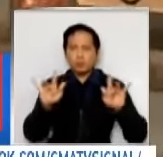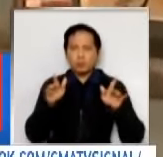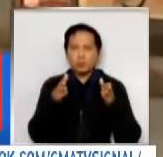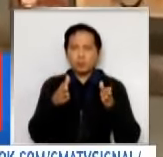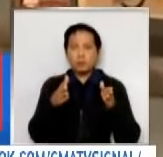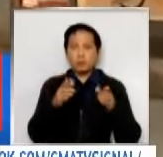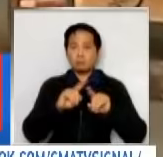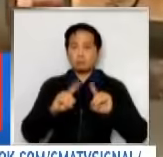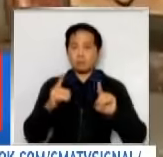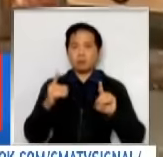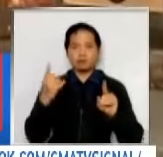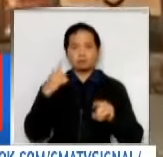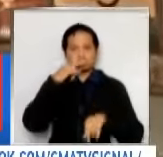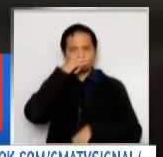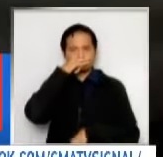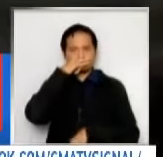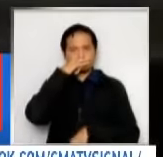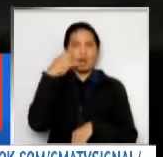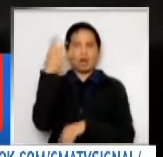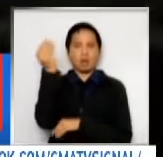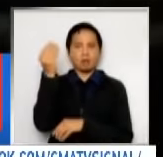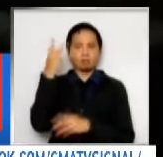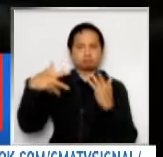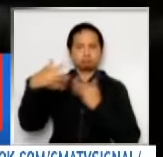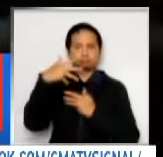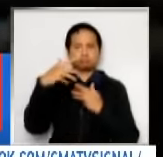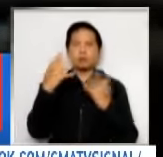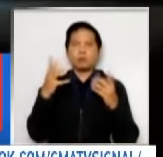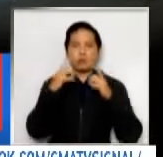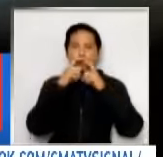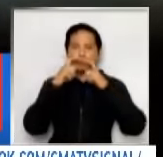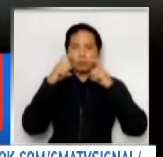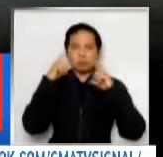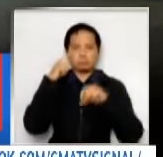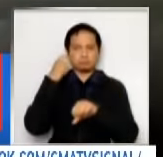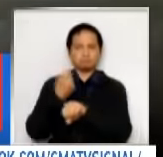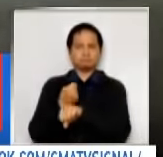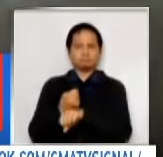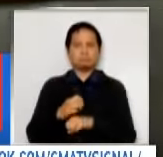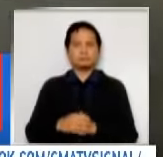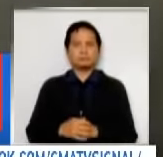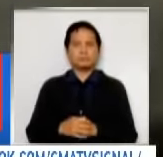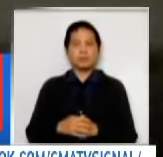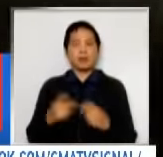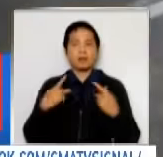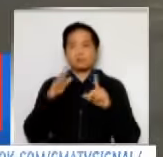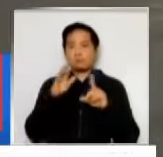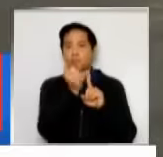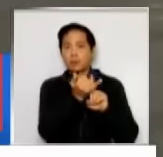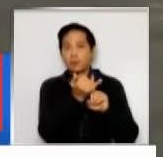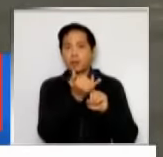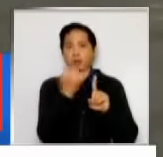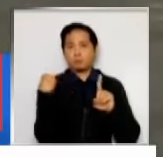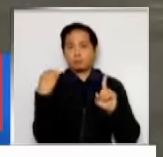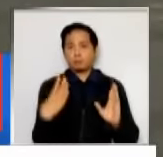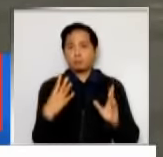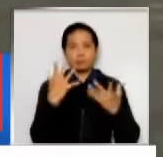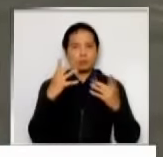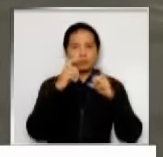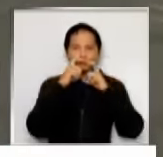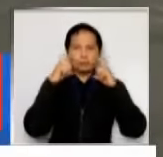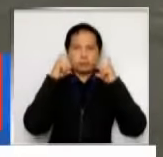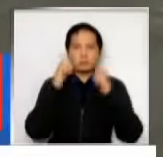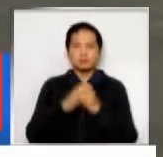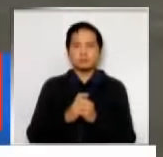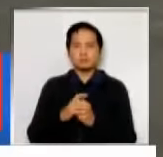nga wala pang suot na face mask. Sa hiwalay na lugar, mismong tauhan ng barangay ang hindi nakasuot ng mask. Sa Divisoria, ramdam din